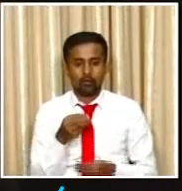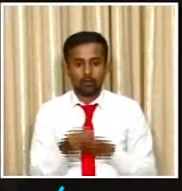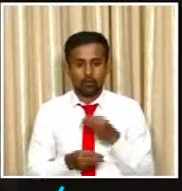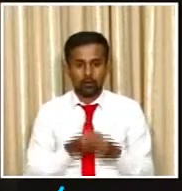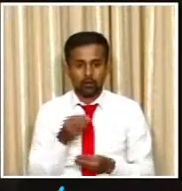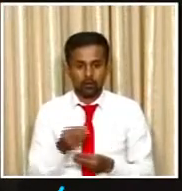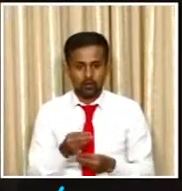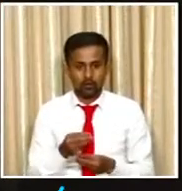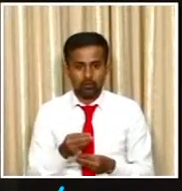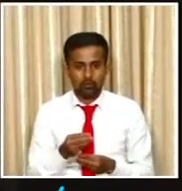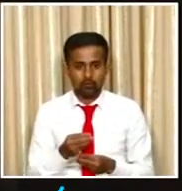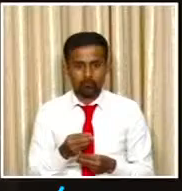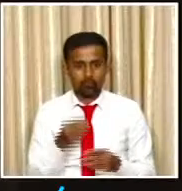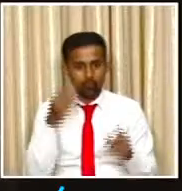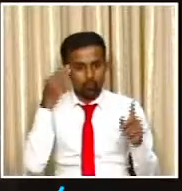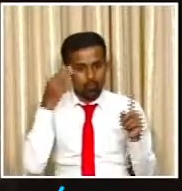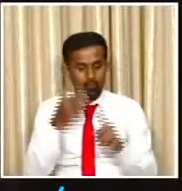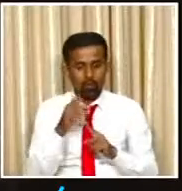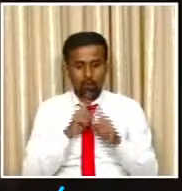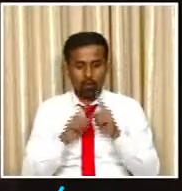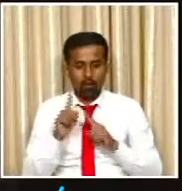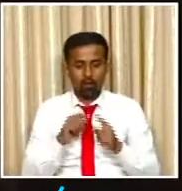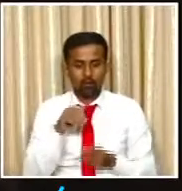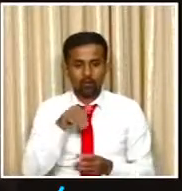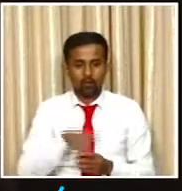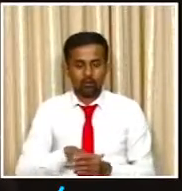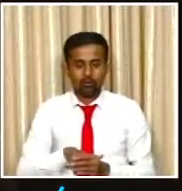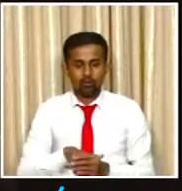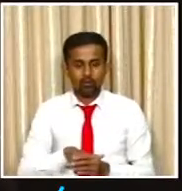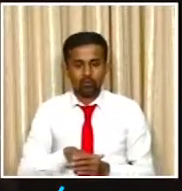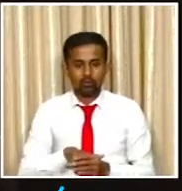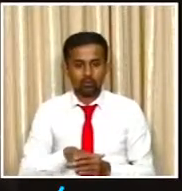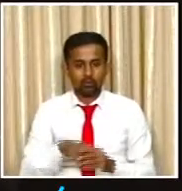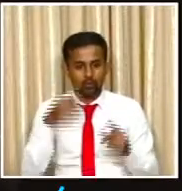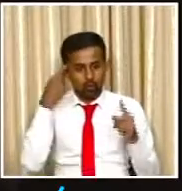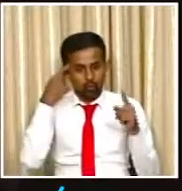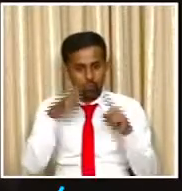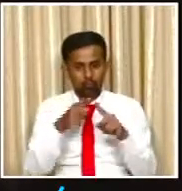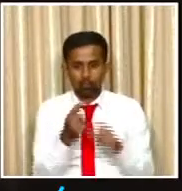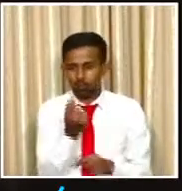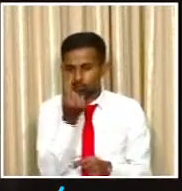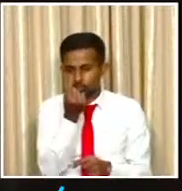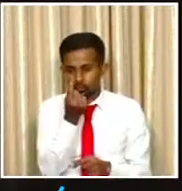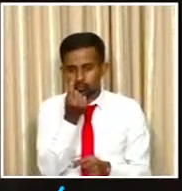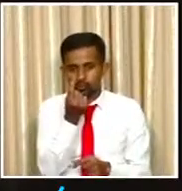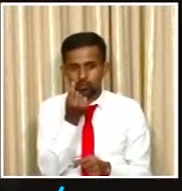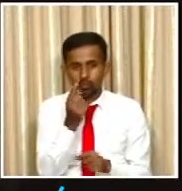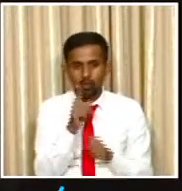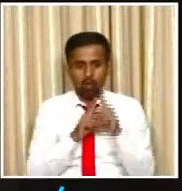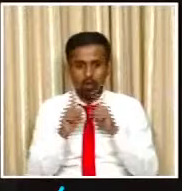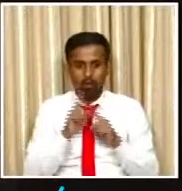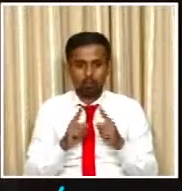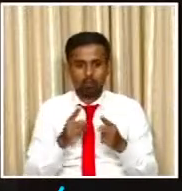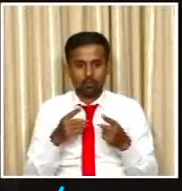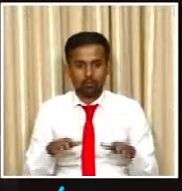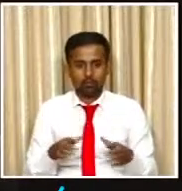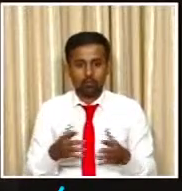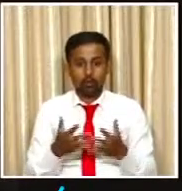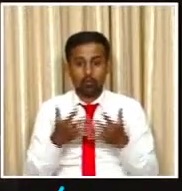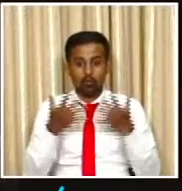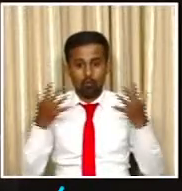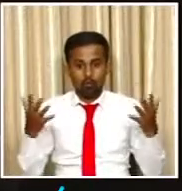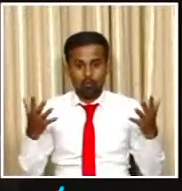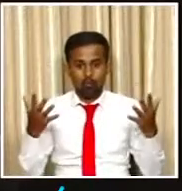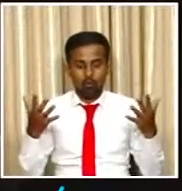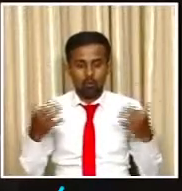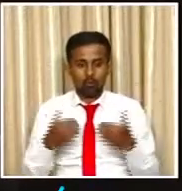karmaant sambandhayen katha kirima tula attarama eka sambandhayen punchi kathawak karala mata thiyena ita wediya godak